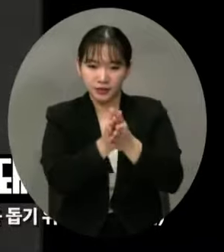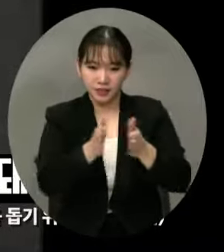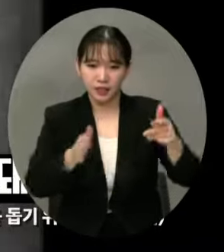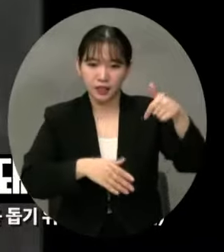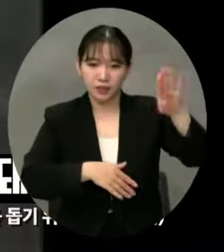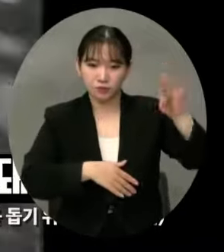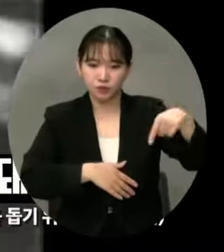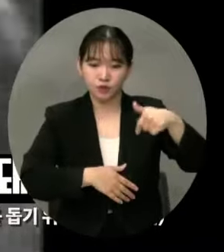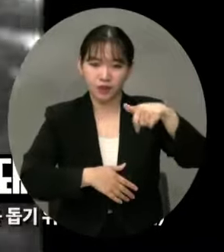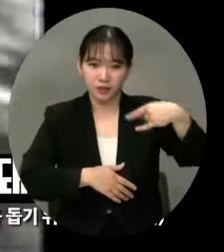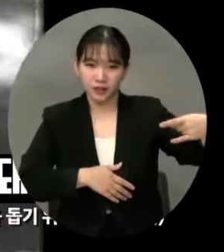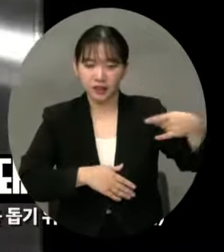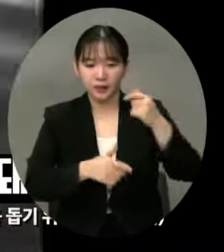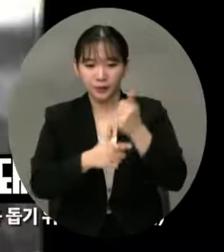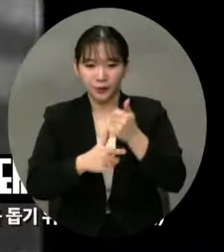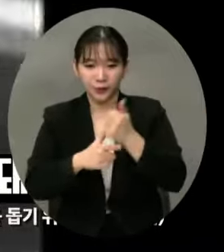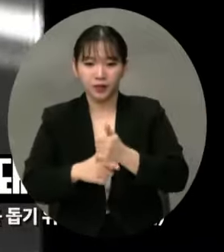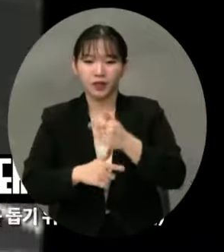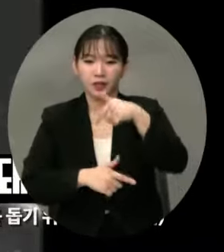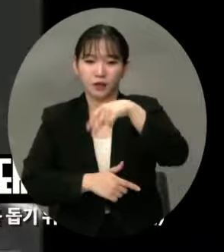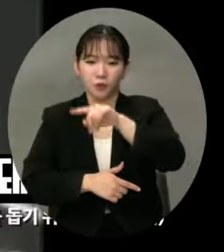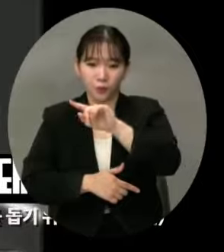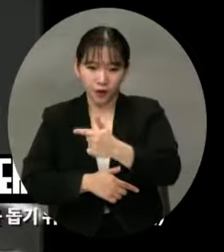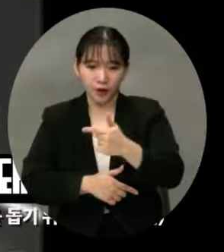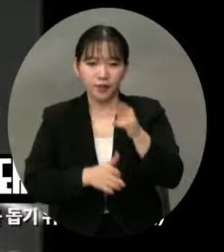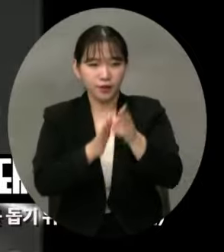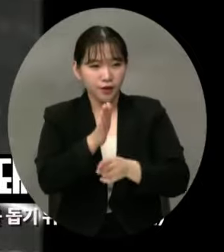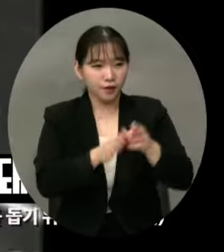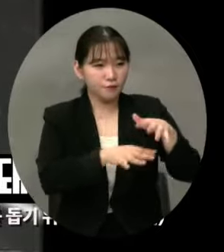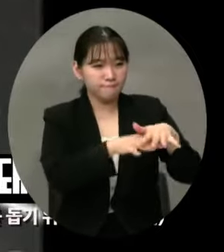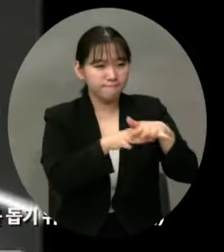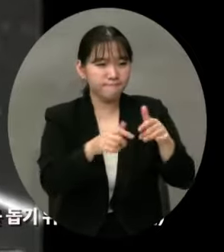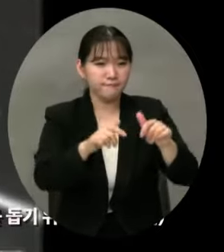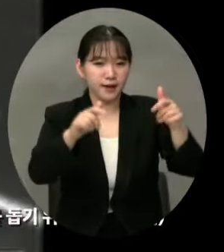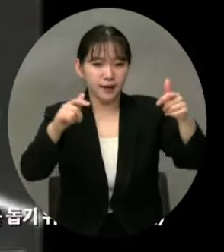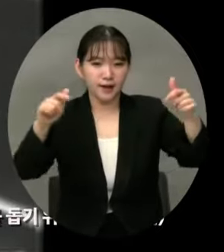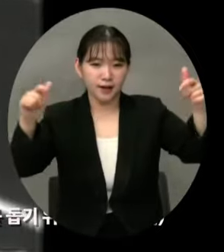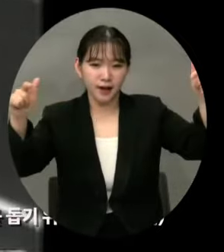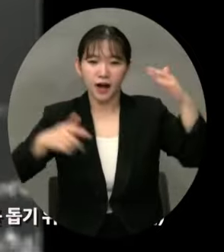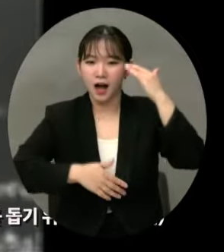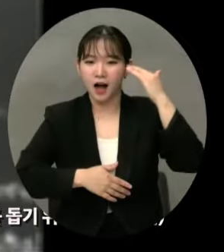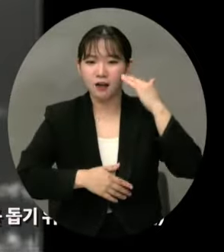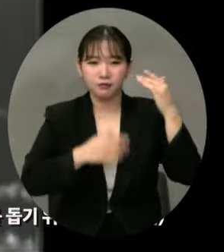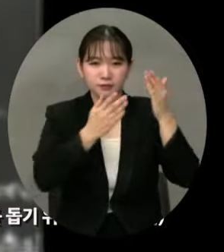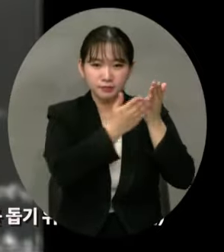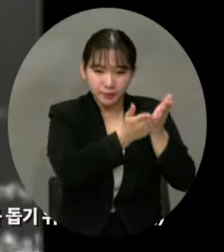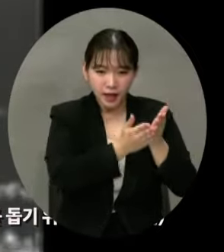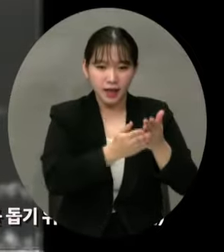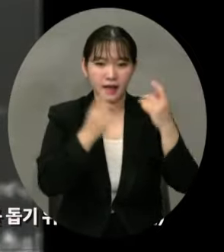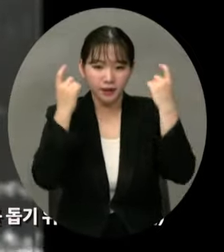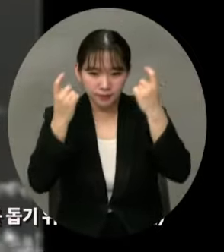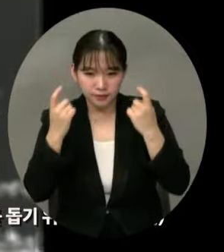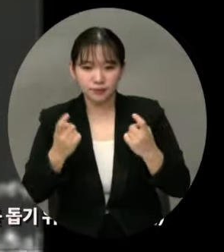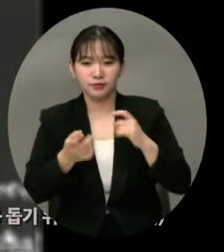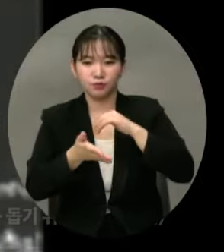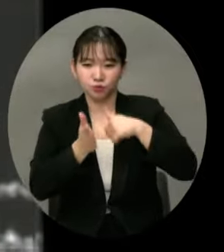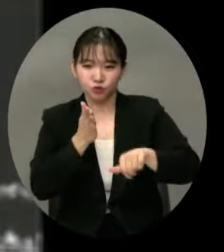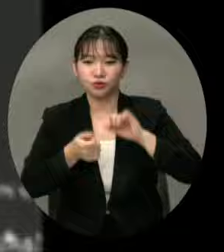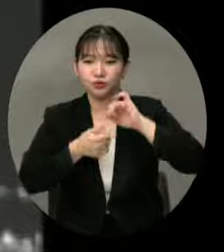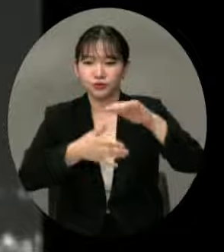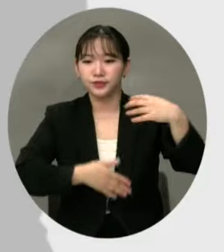경부선, 경의선, 호남선, 경원선 등 철도 교통망이 꾸준히 확대돼 우리나라의 여객과 물류 수송을 책임졌기